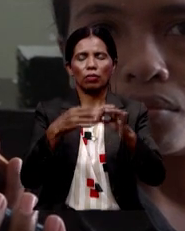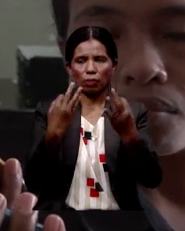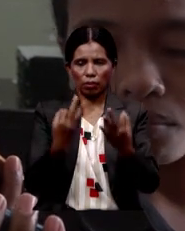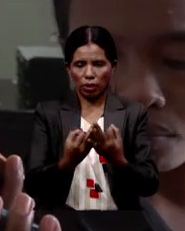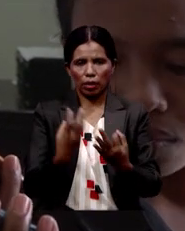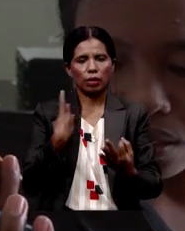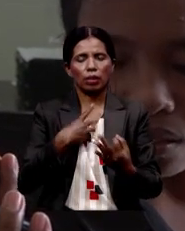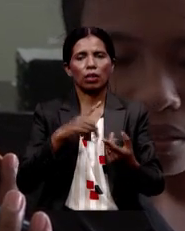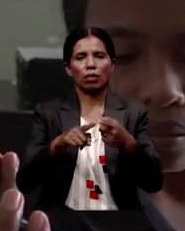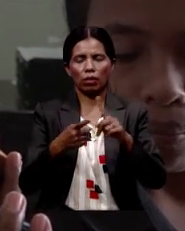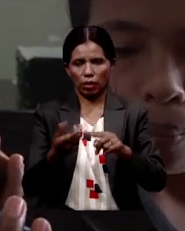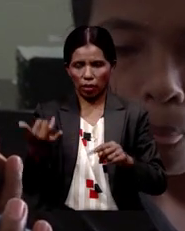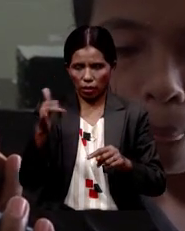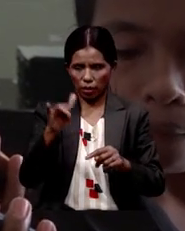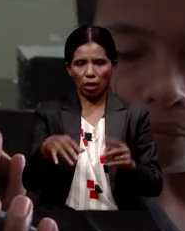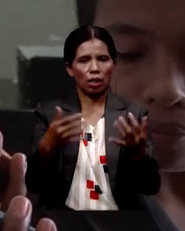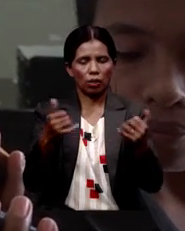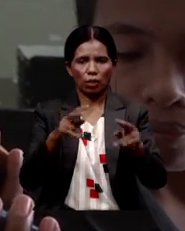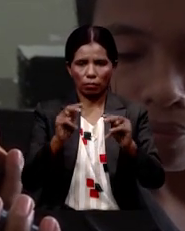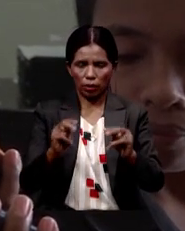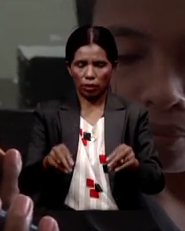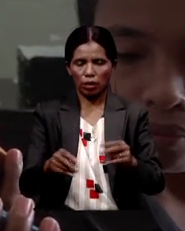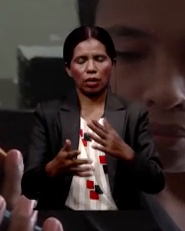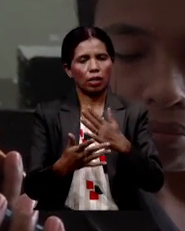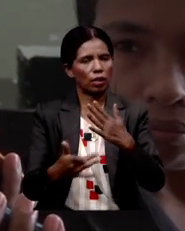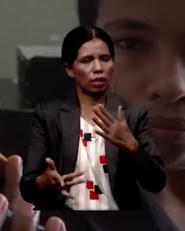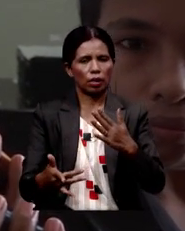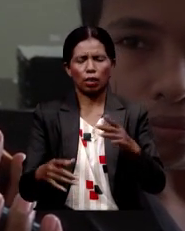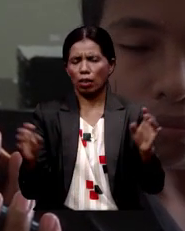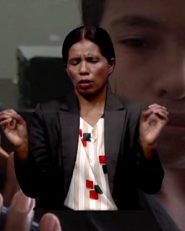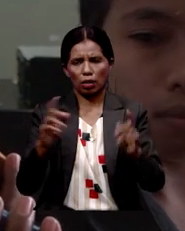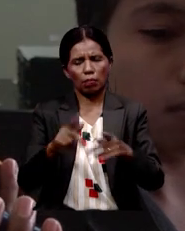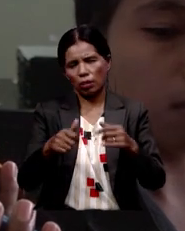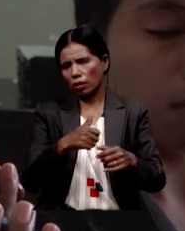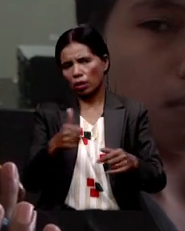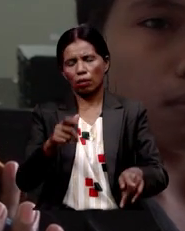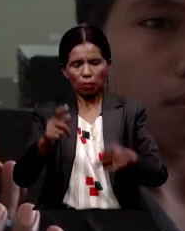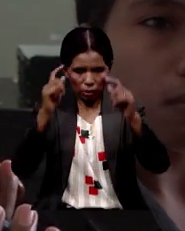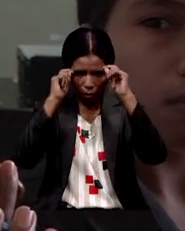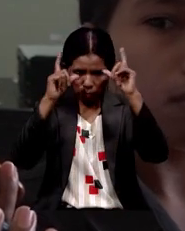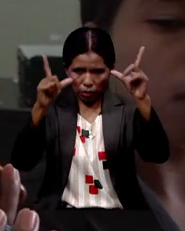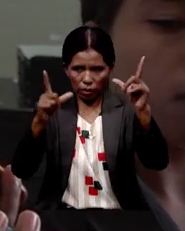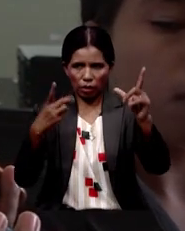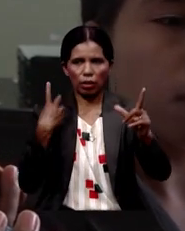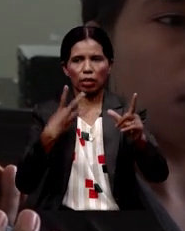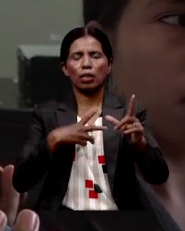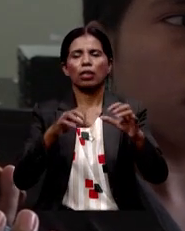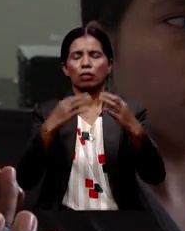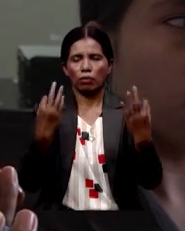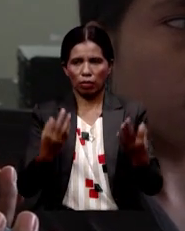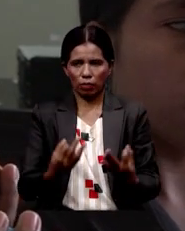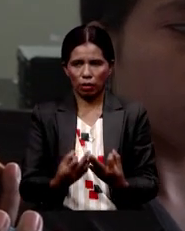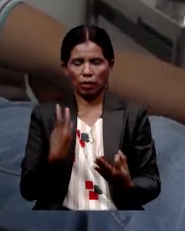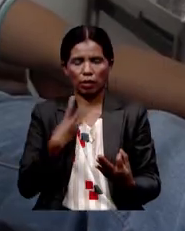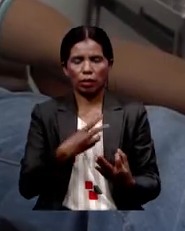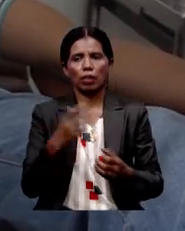malo ser nebe agora dadang persijaran ne laos ema seluk ne ema timor wan ne mesak ita ne familia ita